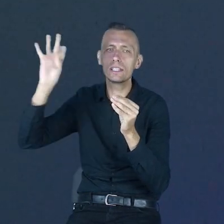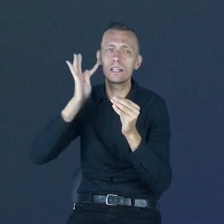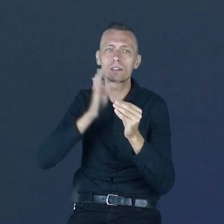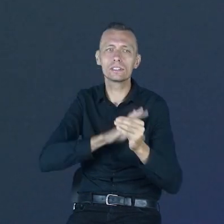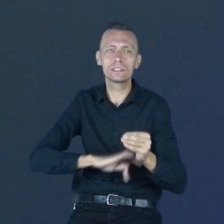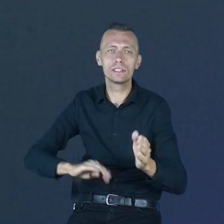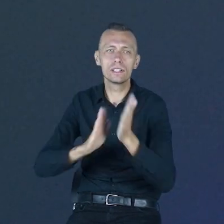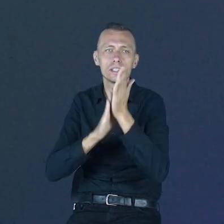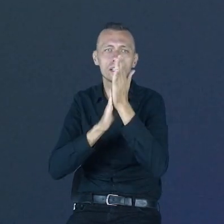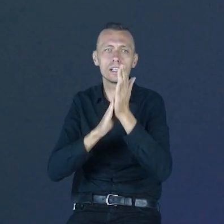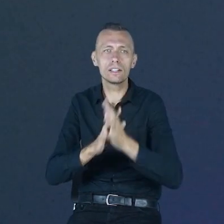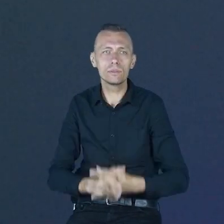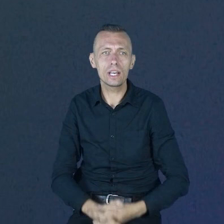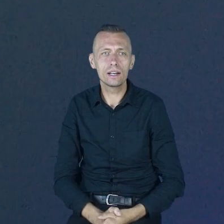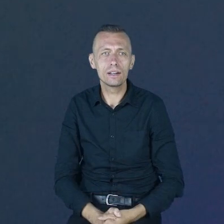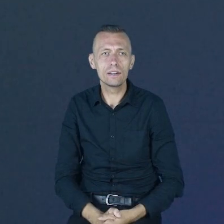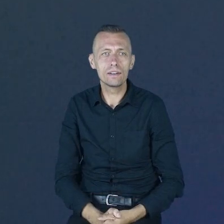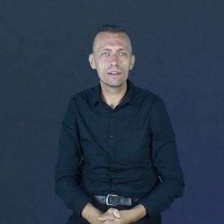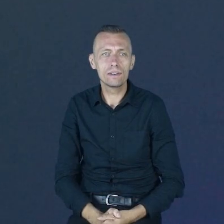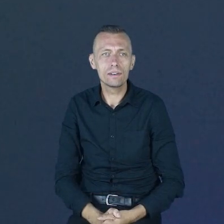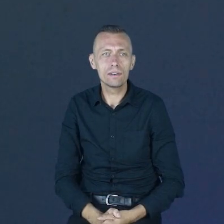Przepraszam się, poniosło mnie.